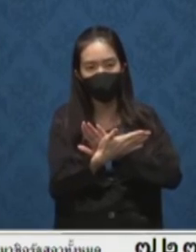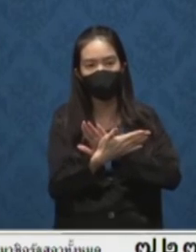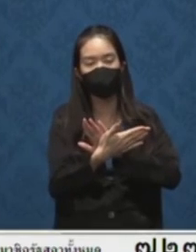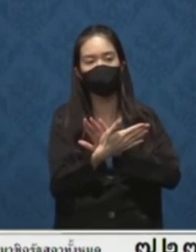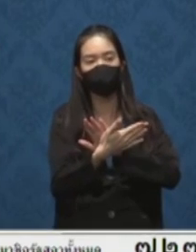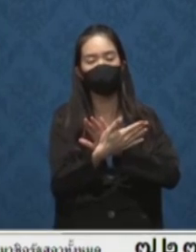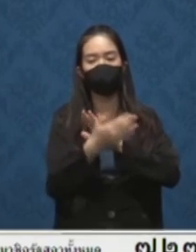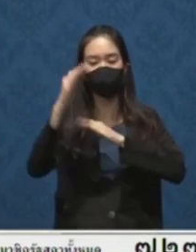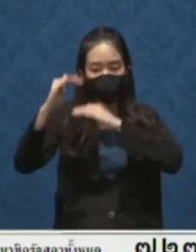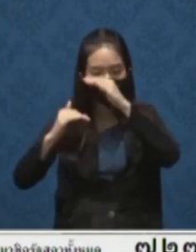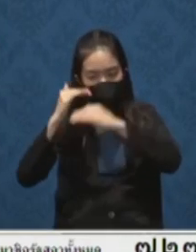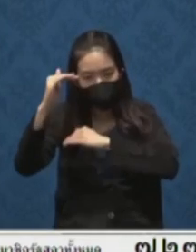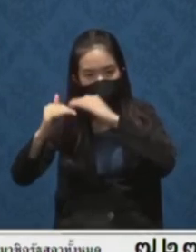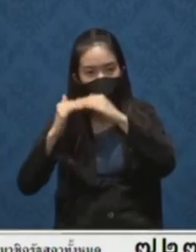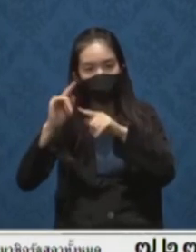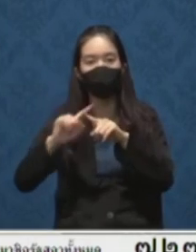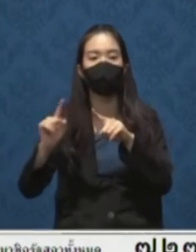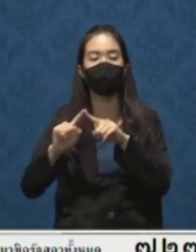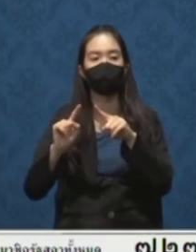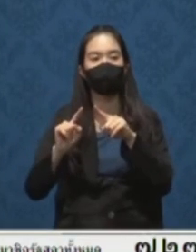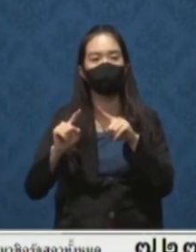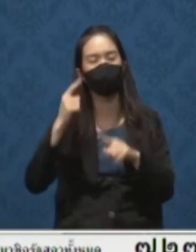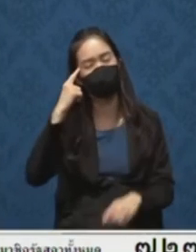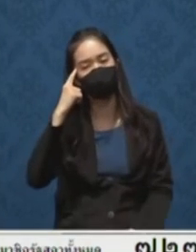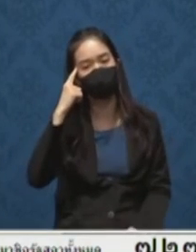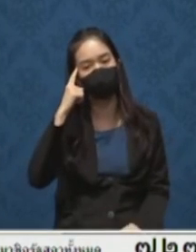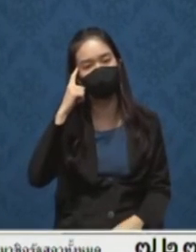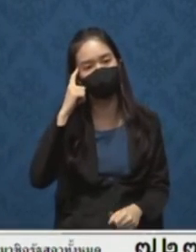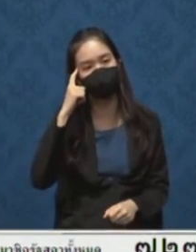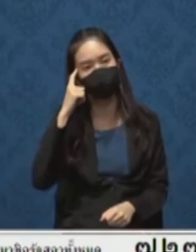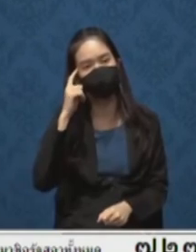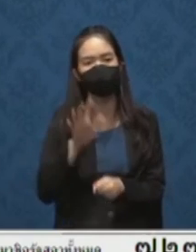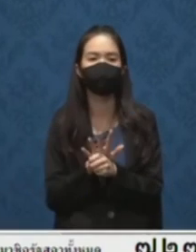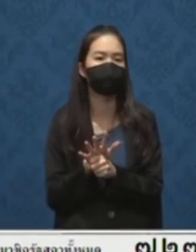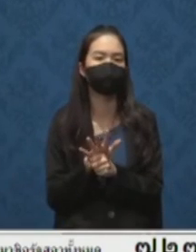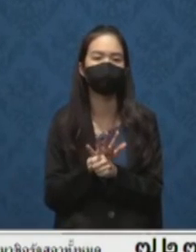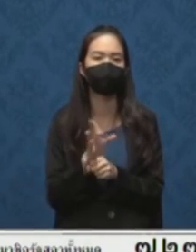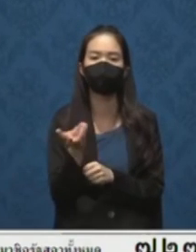ความคืบหน้าก็ถือว่าไม่มากเท่าที่ควร